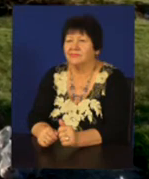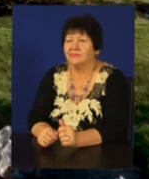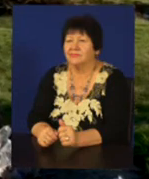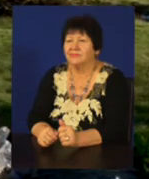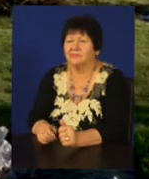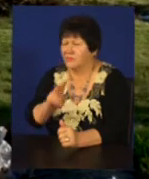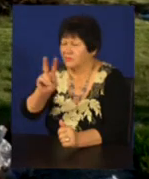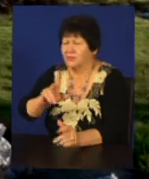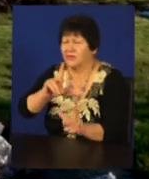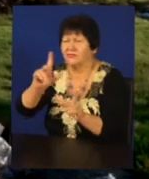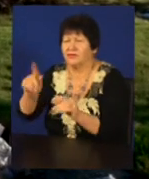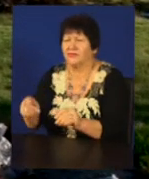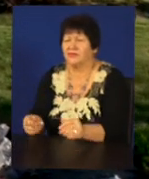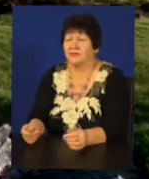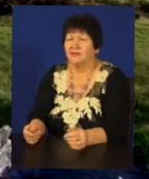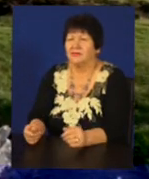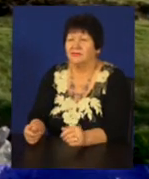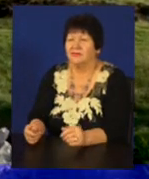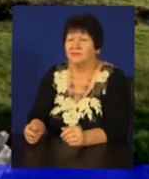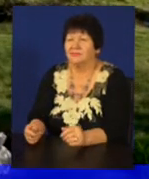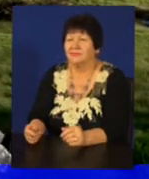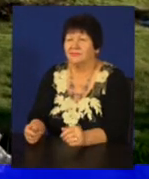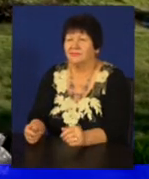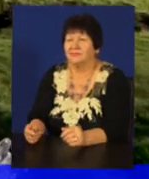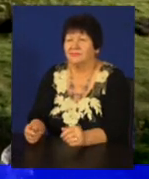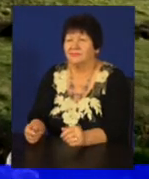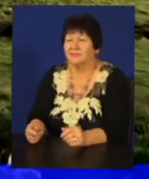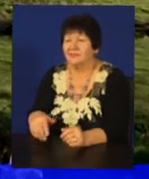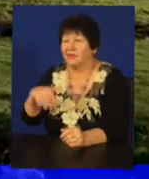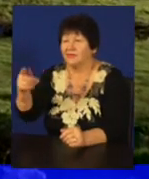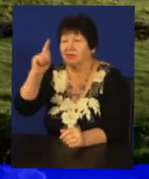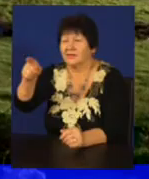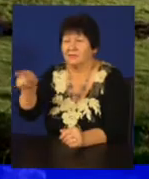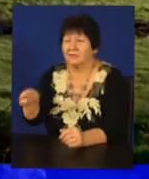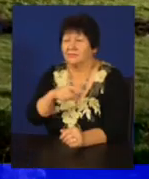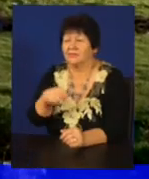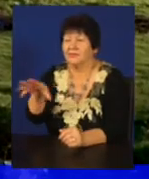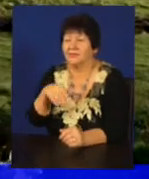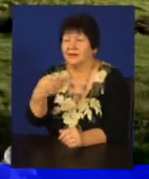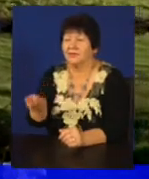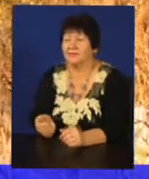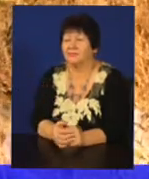они выносят. Здесь полсела почти выносят, что там. Сюда и вот отсюда, сюда.